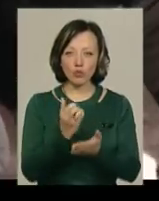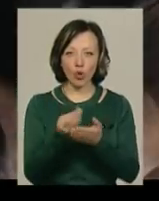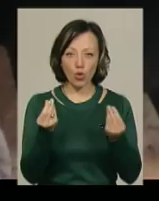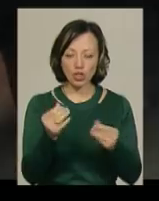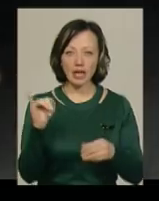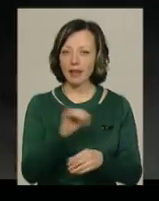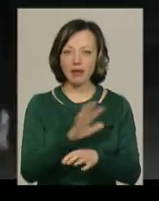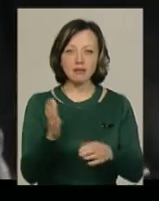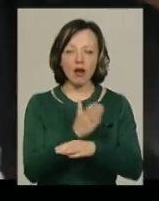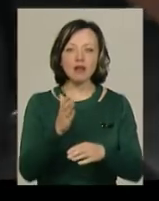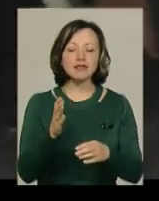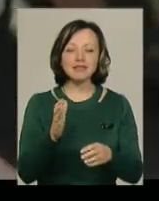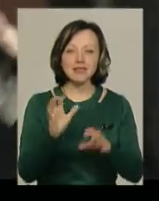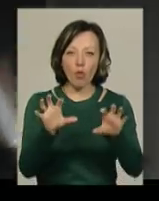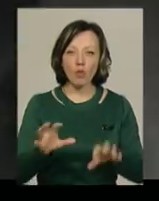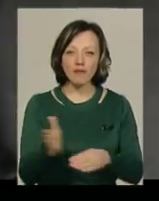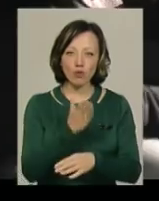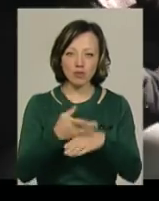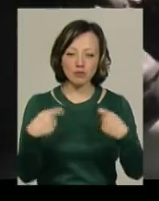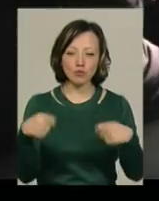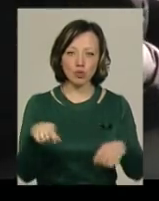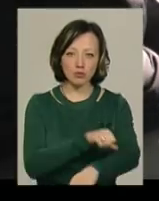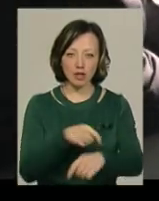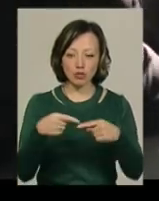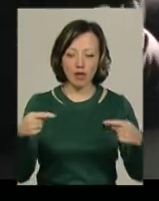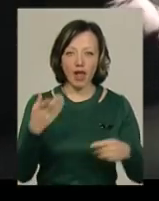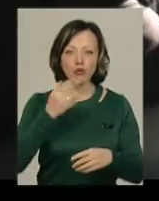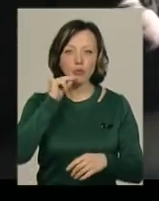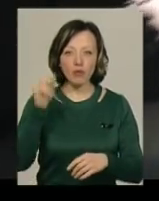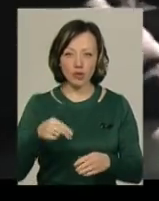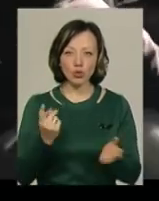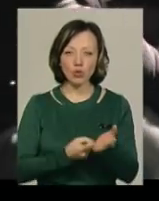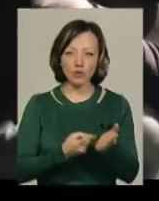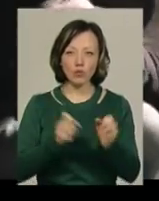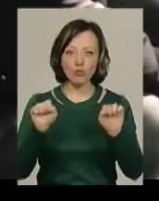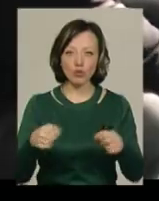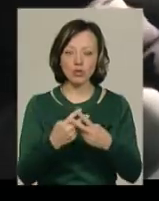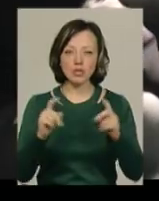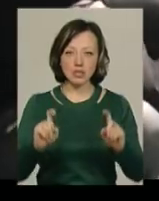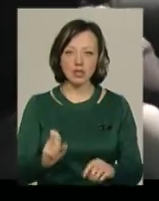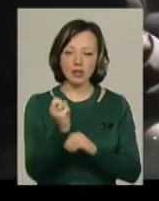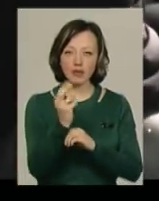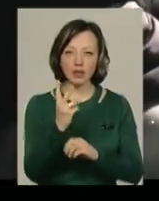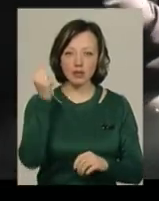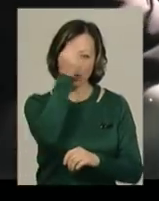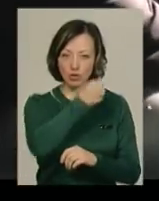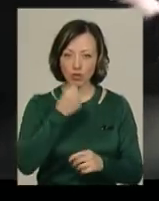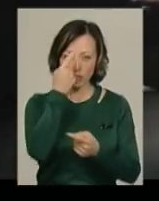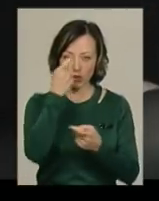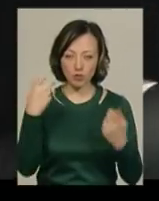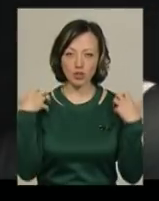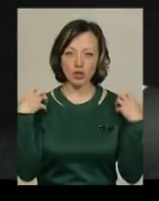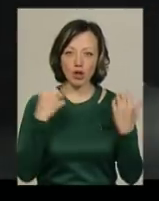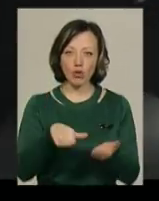також незаконне виробництво і збут психотропних речовин. Якщо провину затриманих доведуть, вони можуть сісти за ґрати на 12 років, повідомив